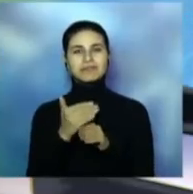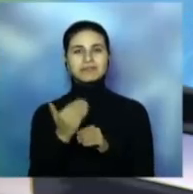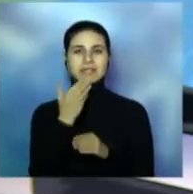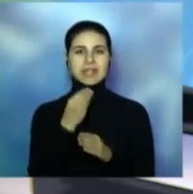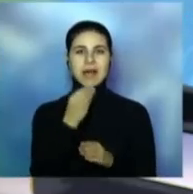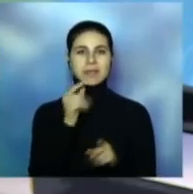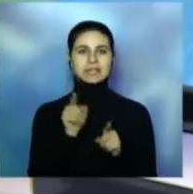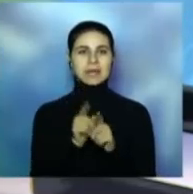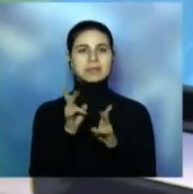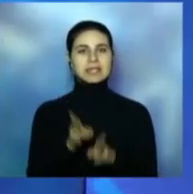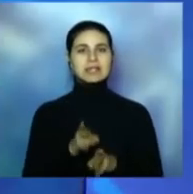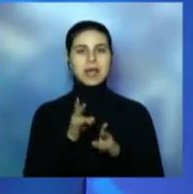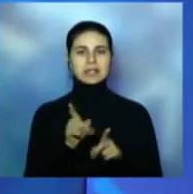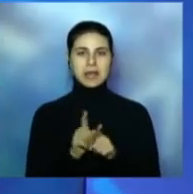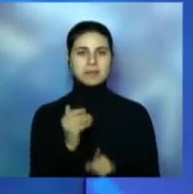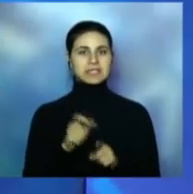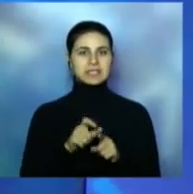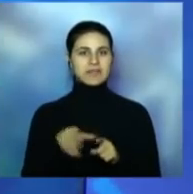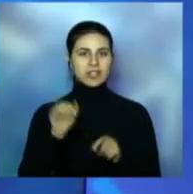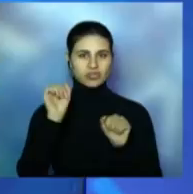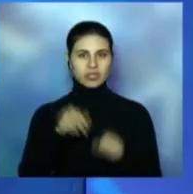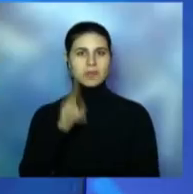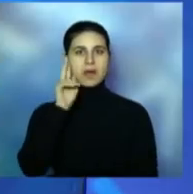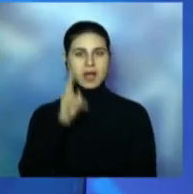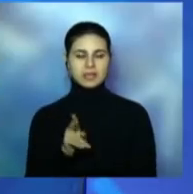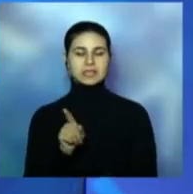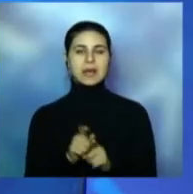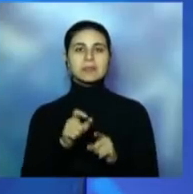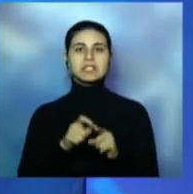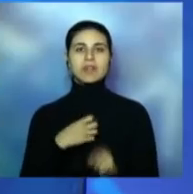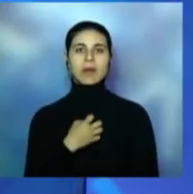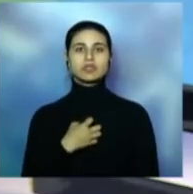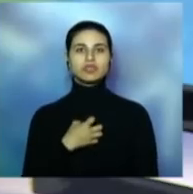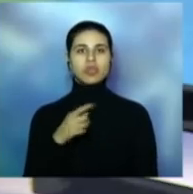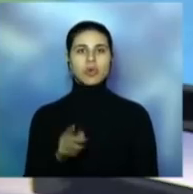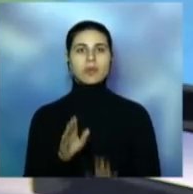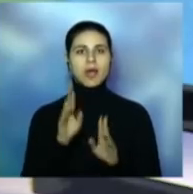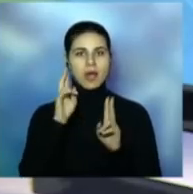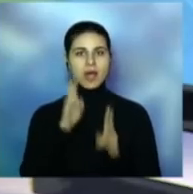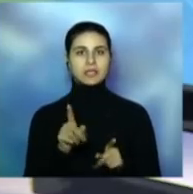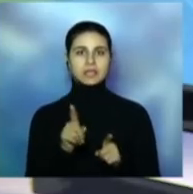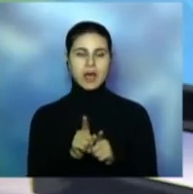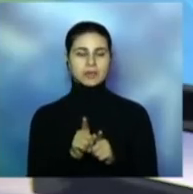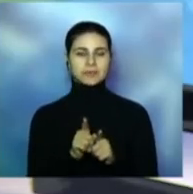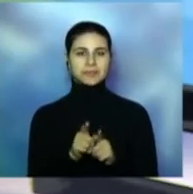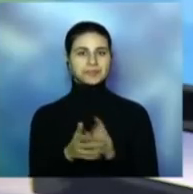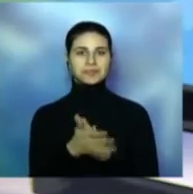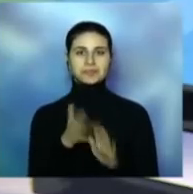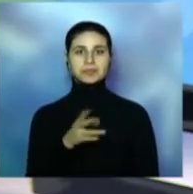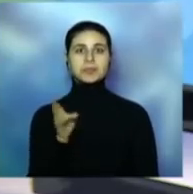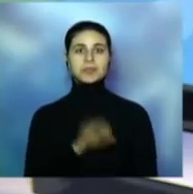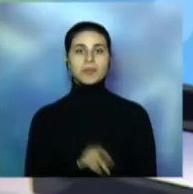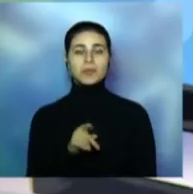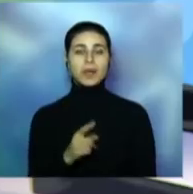აღქმის სიფაქიზე სიმართლე. Დიახ, ანუ სიტყვების მნიშვნელობები მისთვის არ იყოს იმდენად მდიდრულად ახსაქმელი,